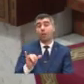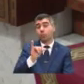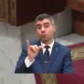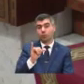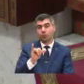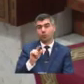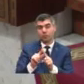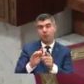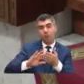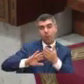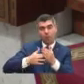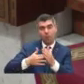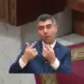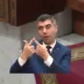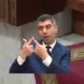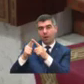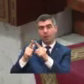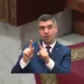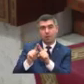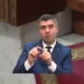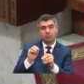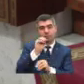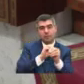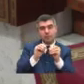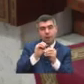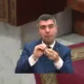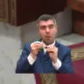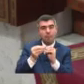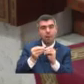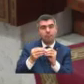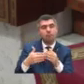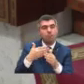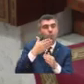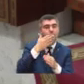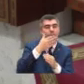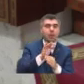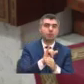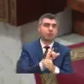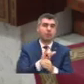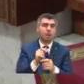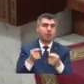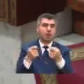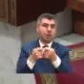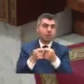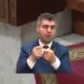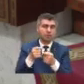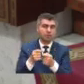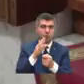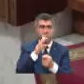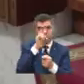هذه الاحواض يعني تكون مؤهله وتستجب لهاد الاشكالات اللي تيطرحوا بطبيعه الحال العاملين. شكرا سيد